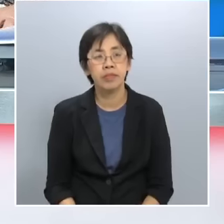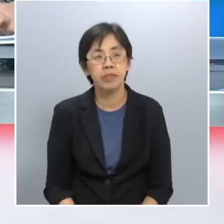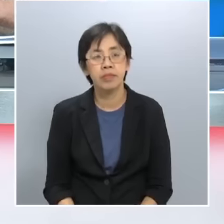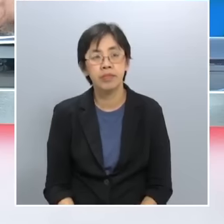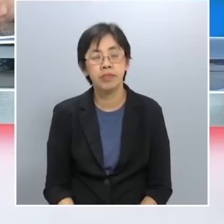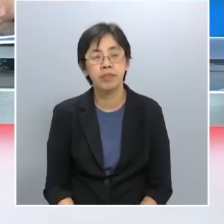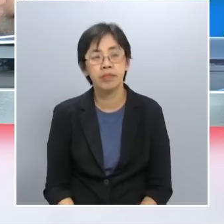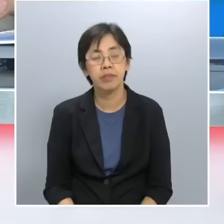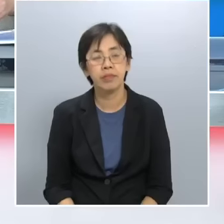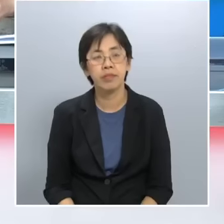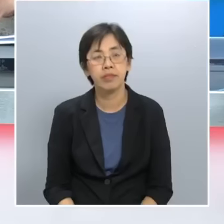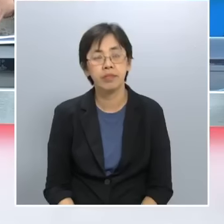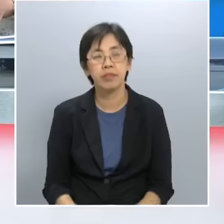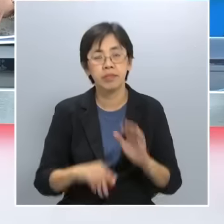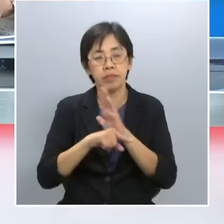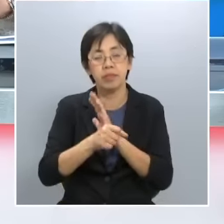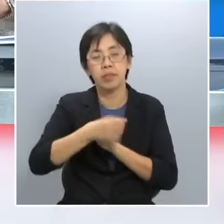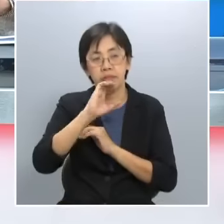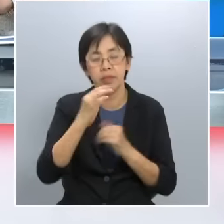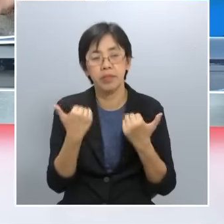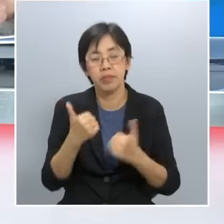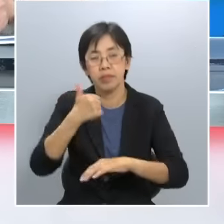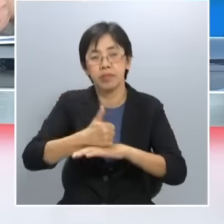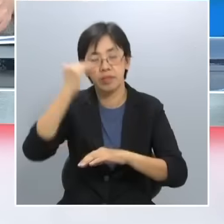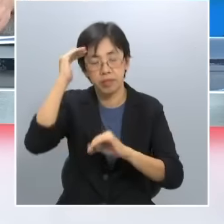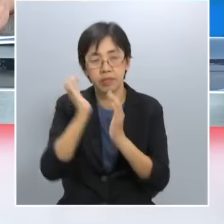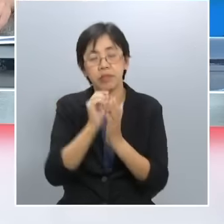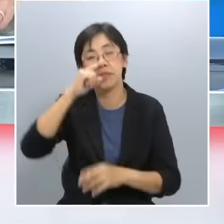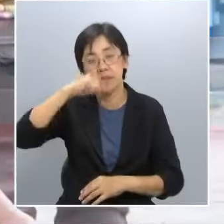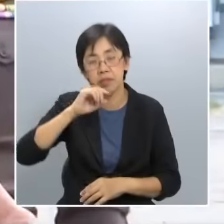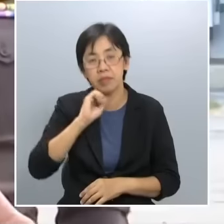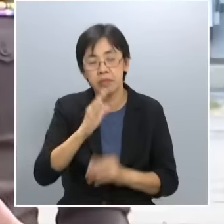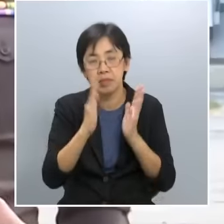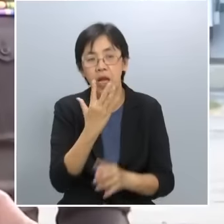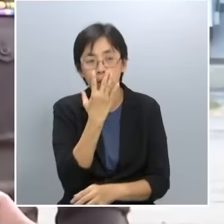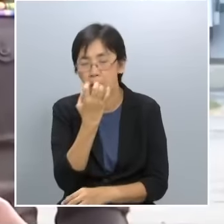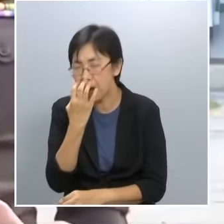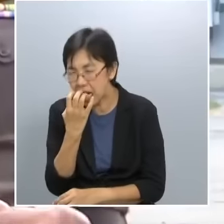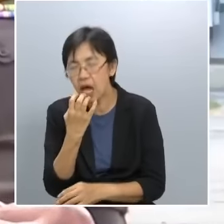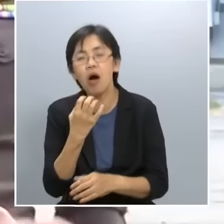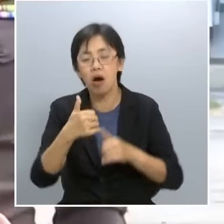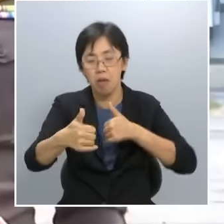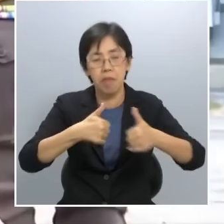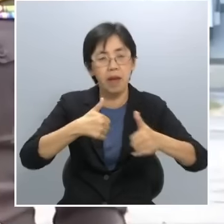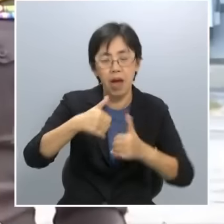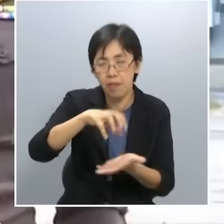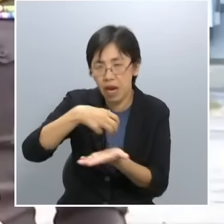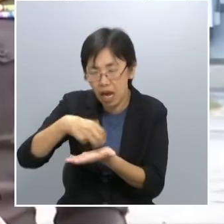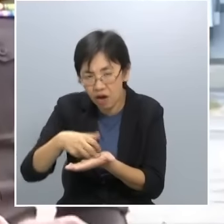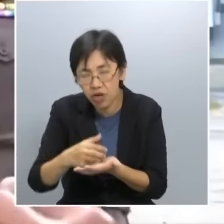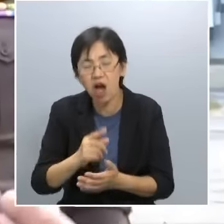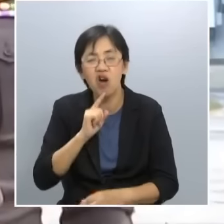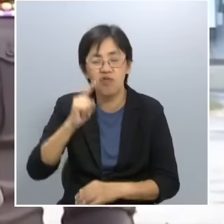ค่ะล่าสุดในพื้นที่ที่สระแก้วนะคะทางผบ.ตร.บอกว่ามีผู้เสียหายที่มาให้ข้อมูลแล้วก็แจ้งความดำเนิน